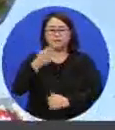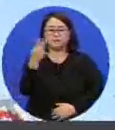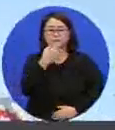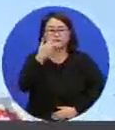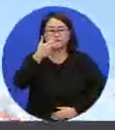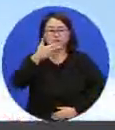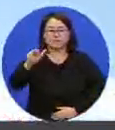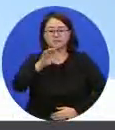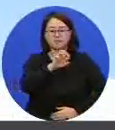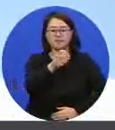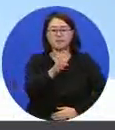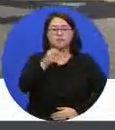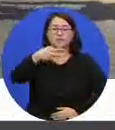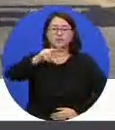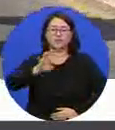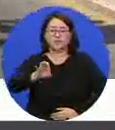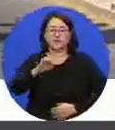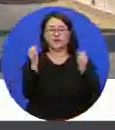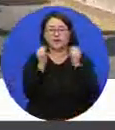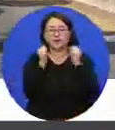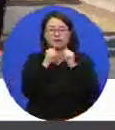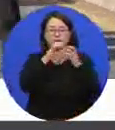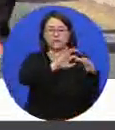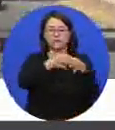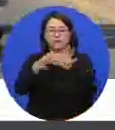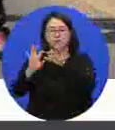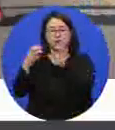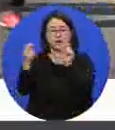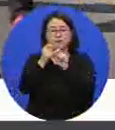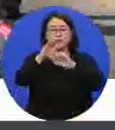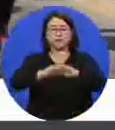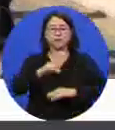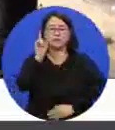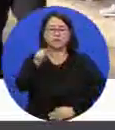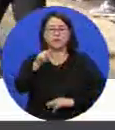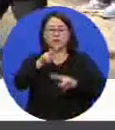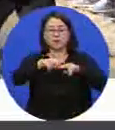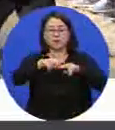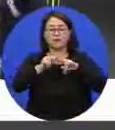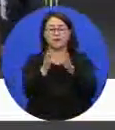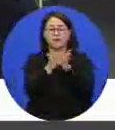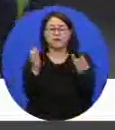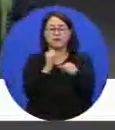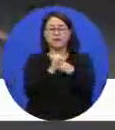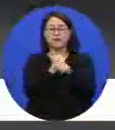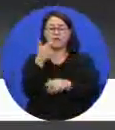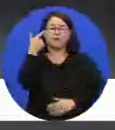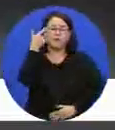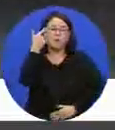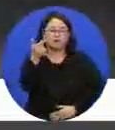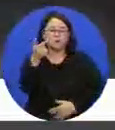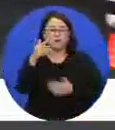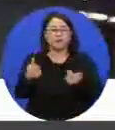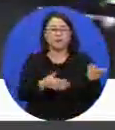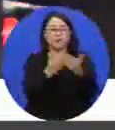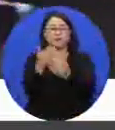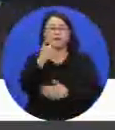2018 평창 동계올림픽을 앞두고 내일 남원을 시작으로 엿새 동안 도내 6개 시군에서 성화봉송이